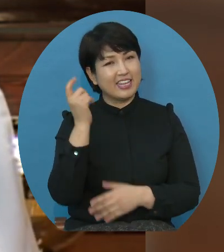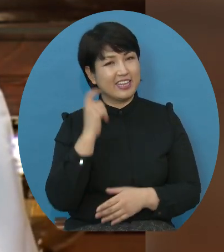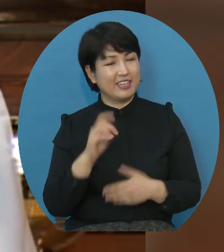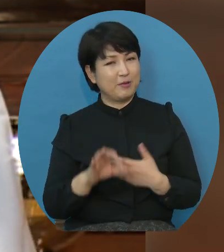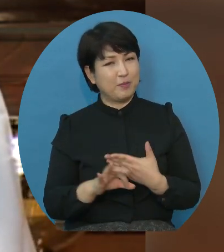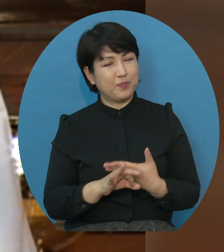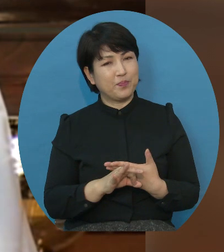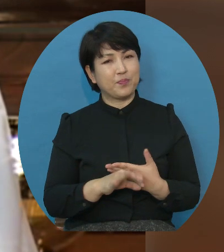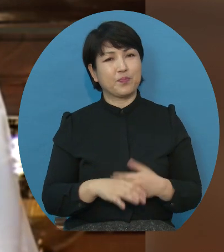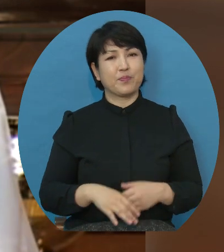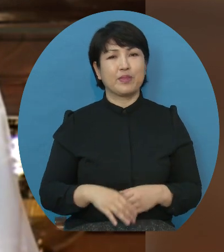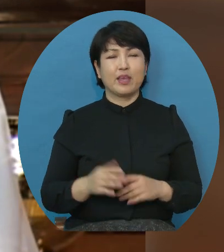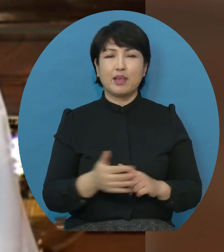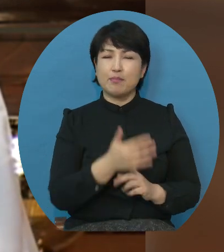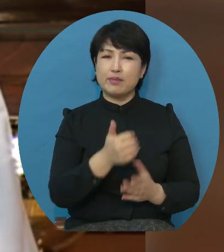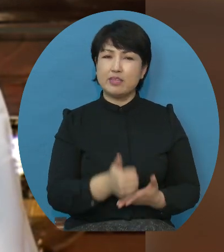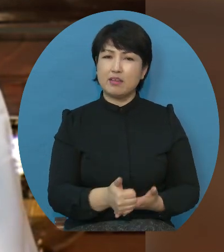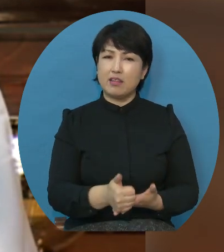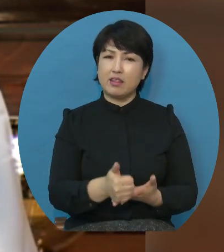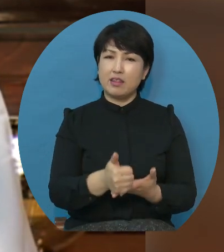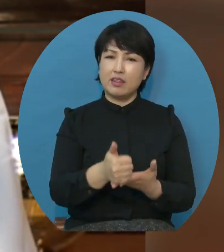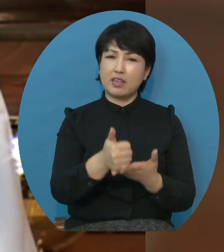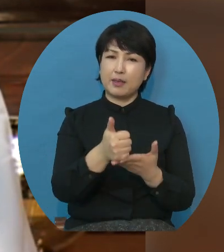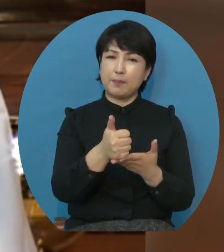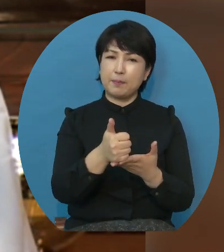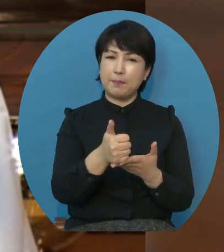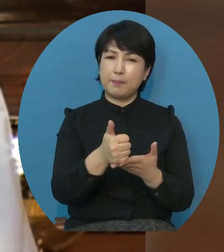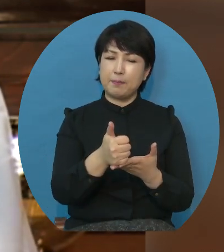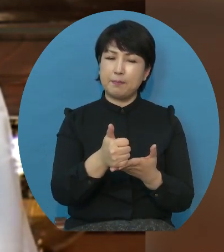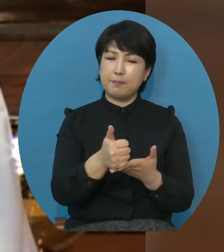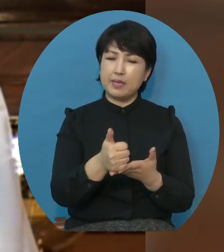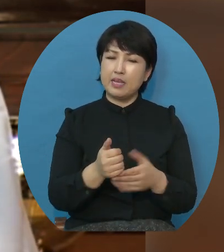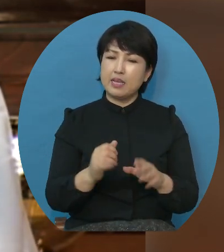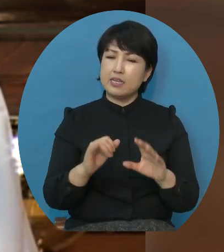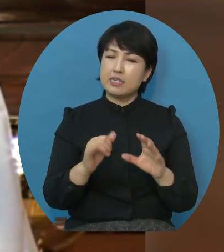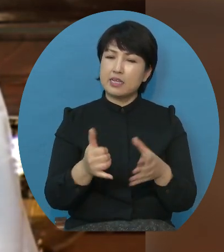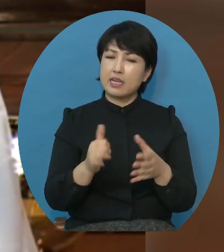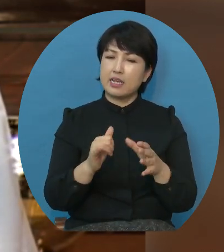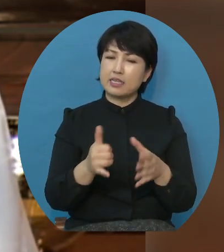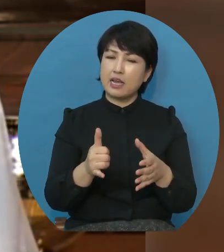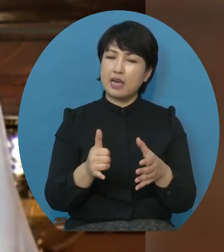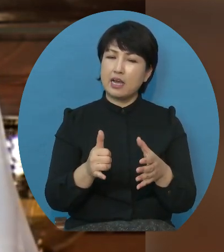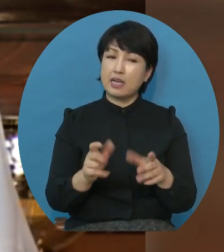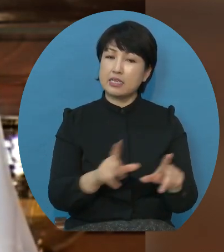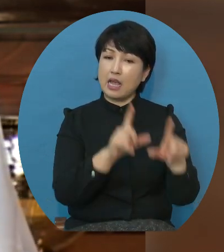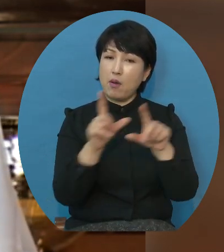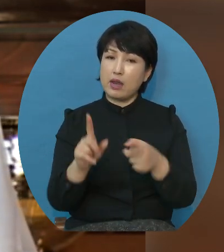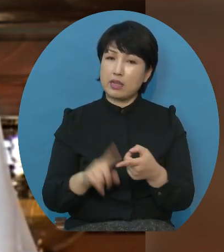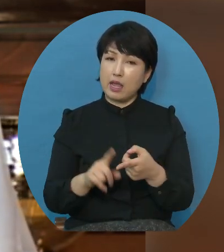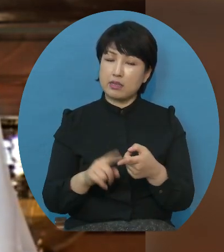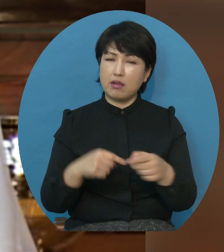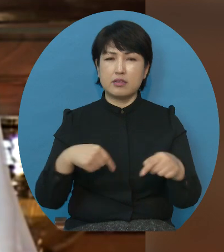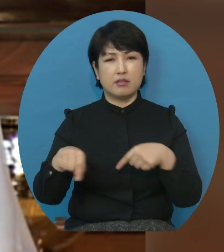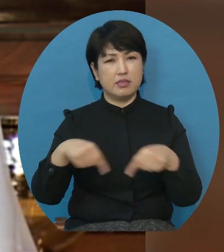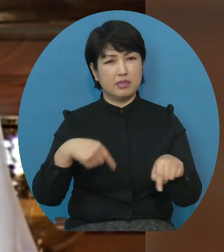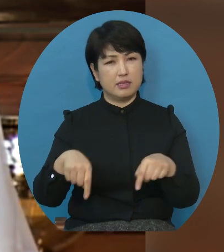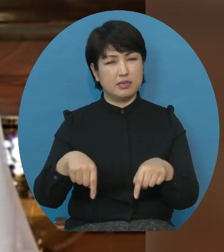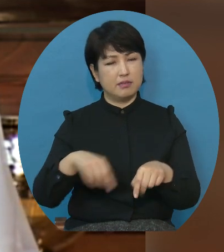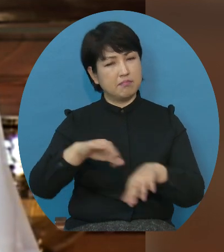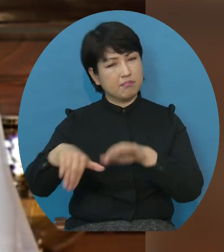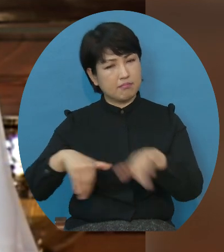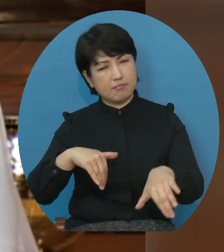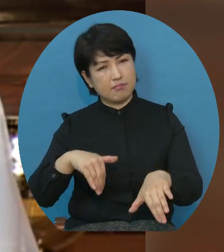보면 부처님은 세속 생활에 관여 하신 흔적은 없죠